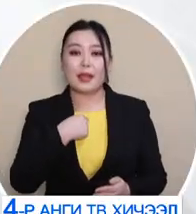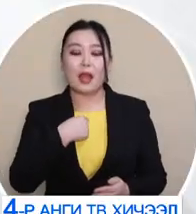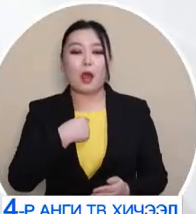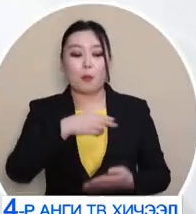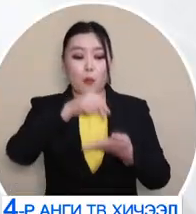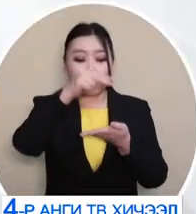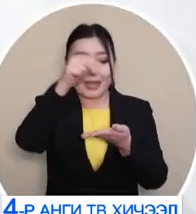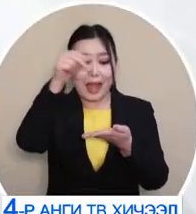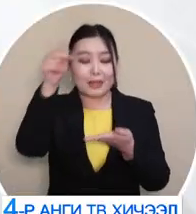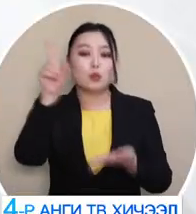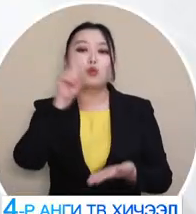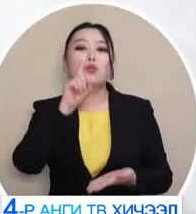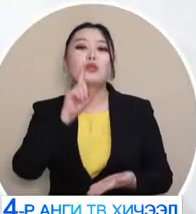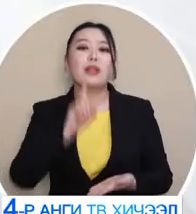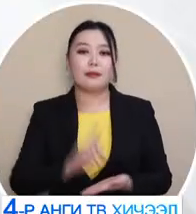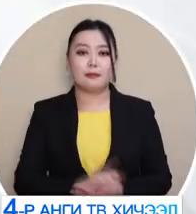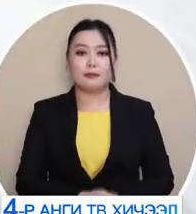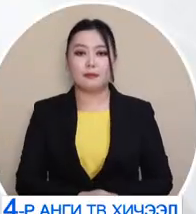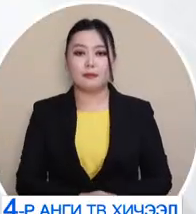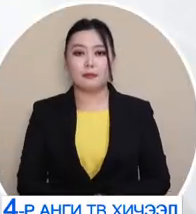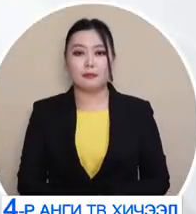би будаанд дуртай.